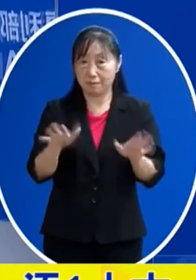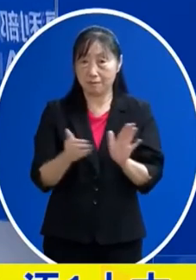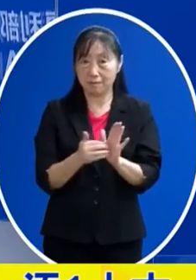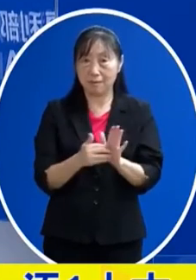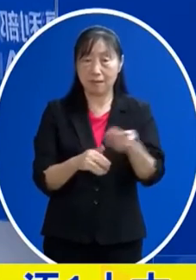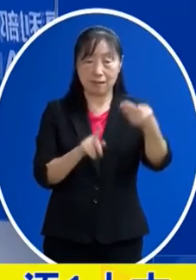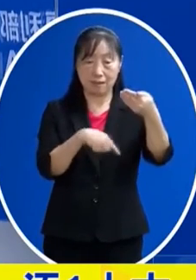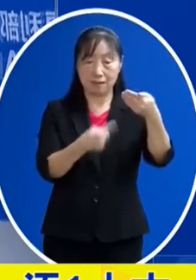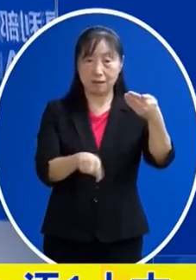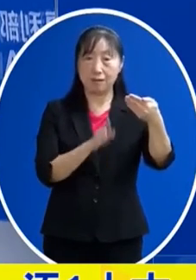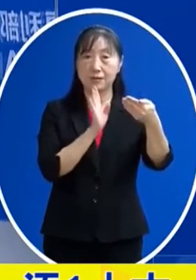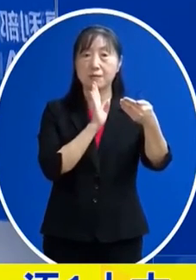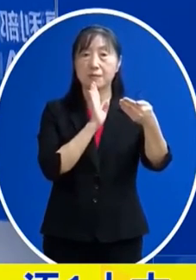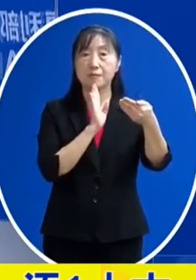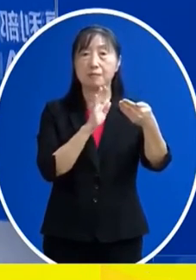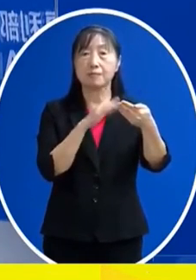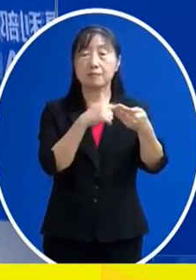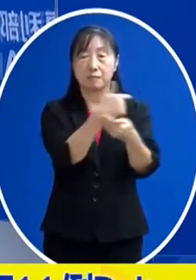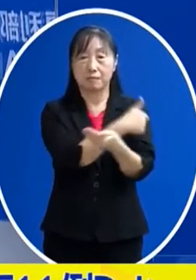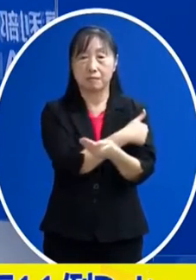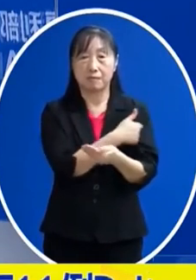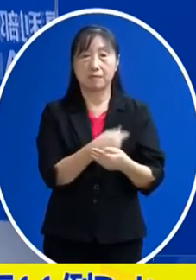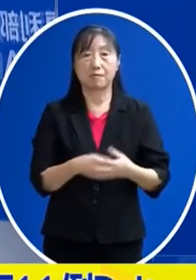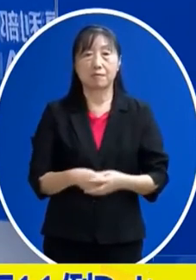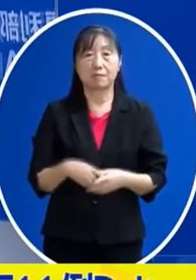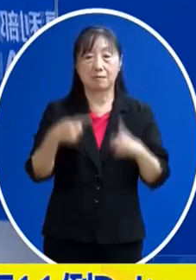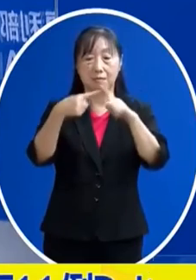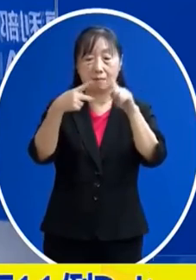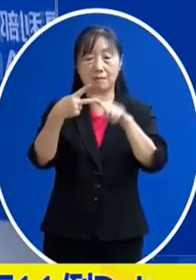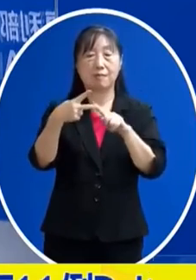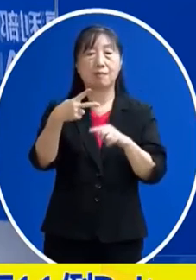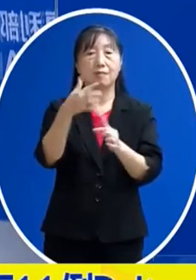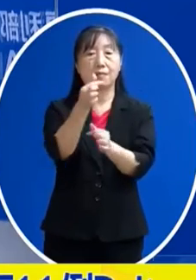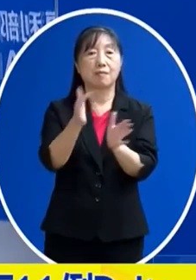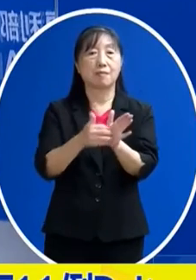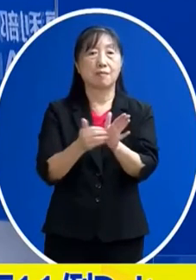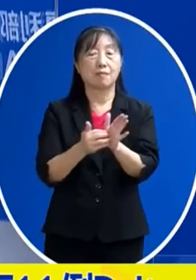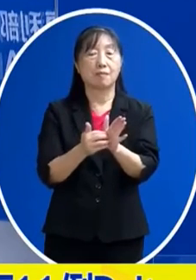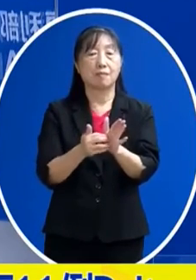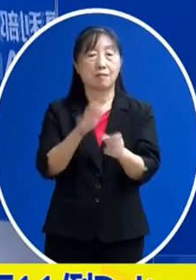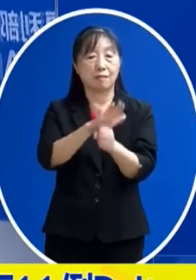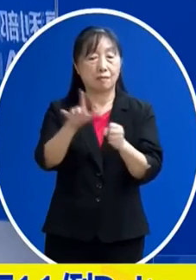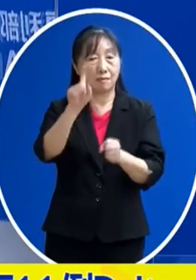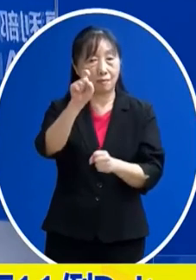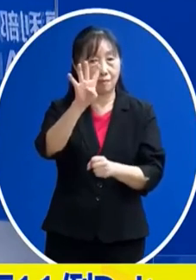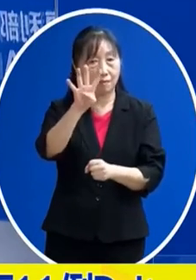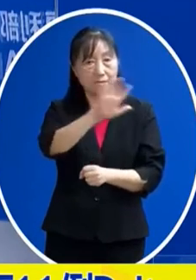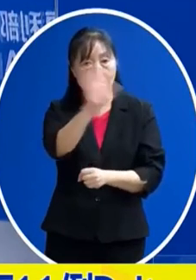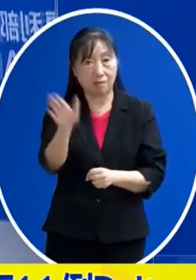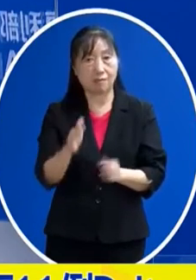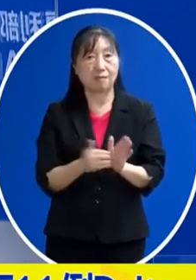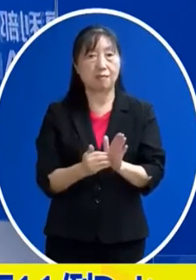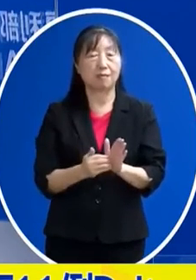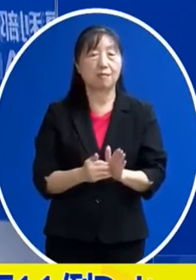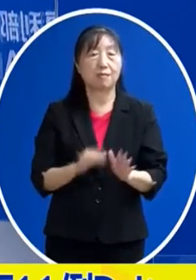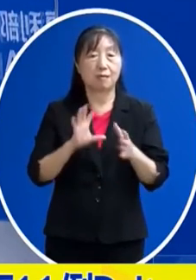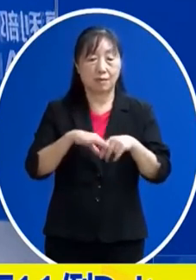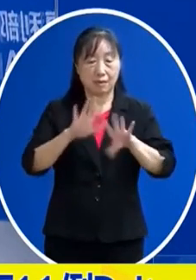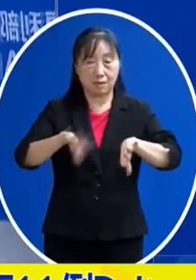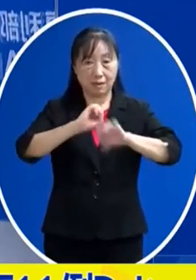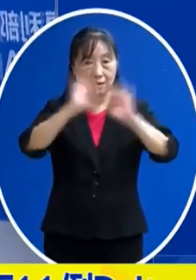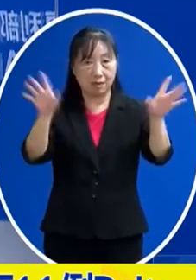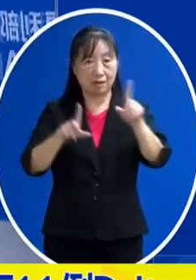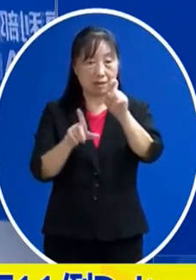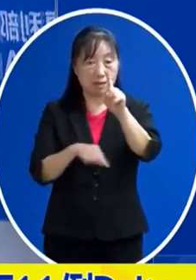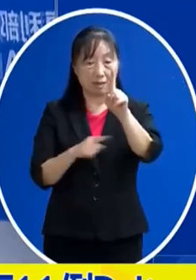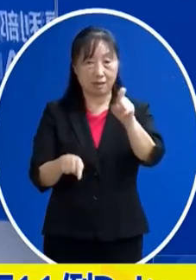其中9例的话是都有完整接种两剂的疫苗之后也满14天，所以总共我们这个今天公布的